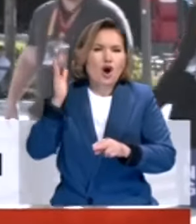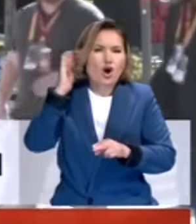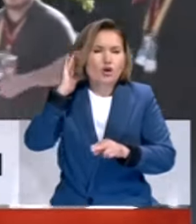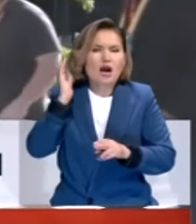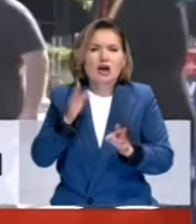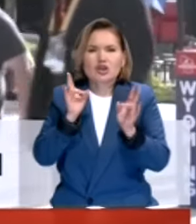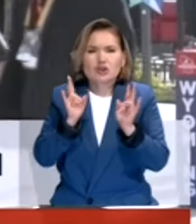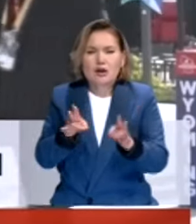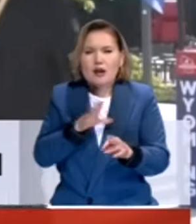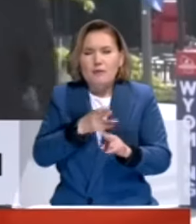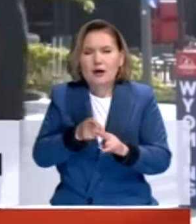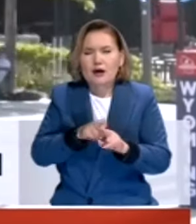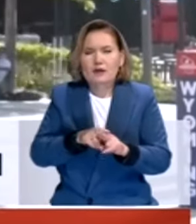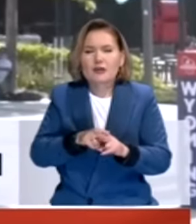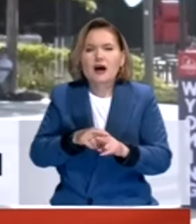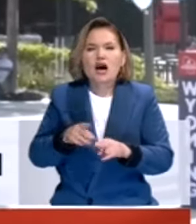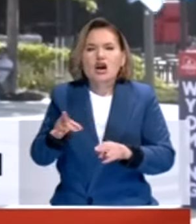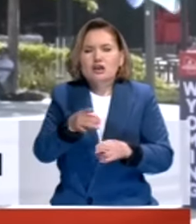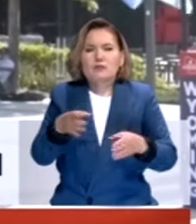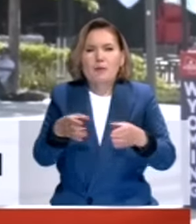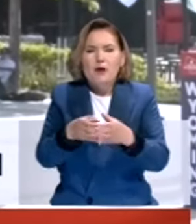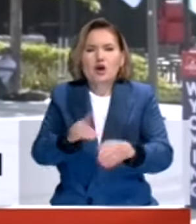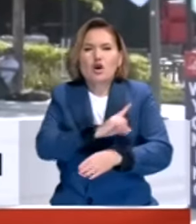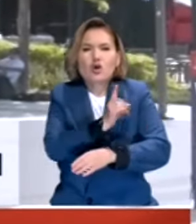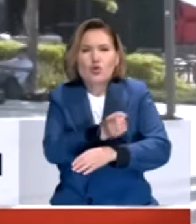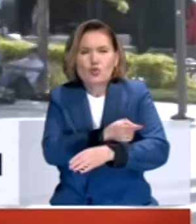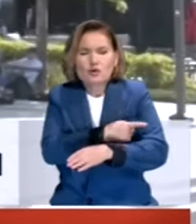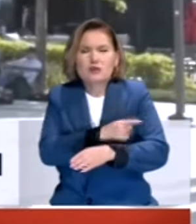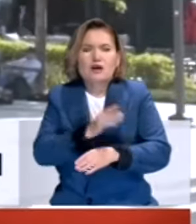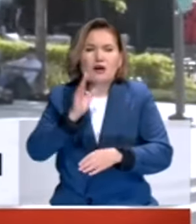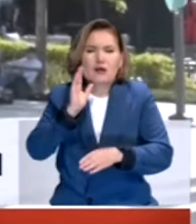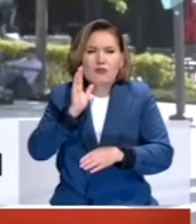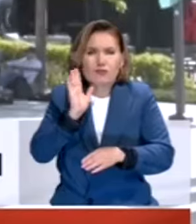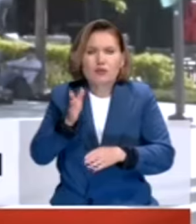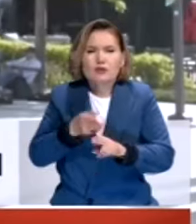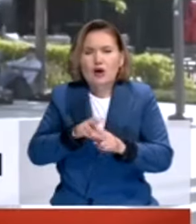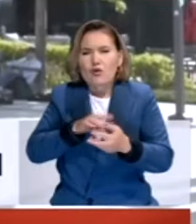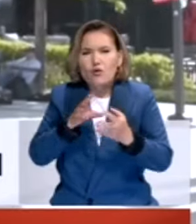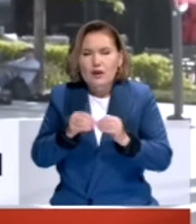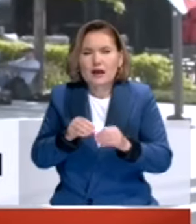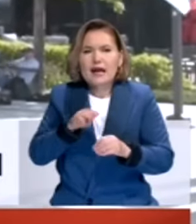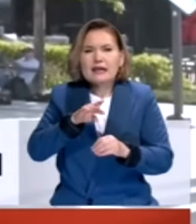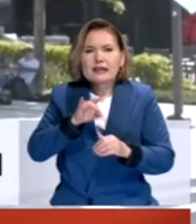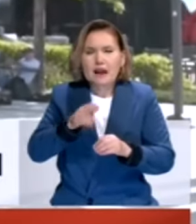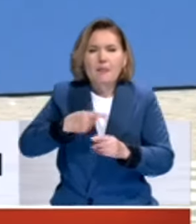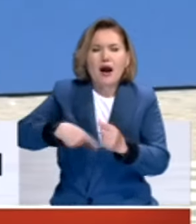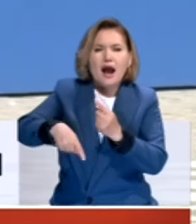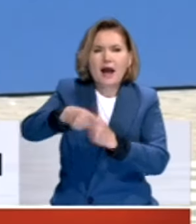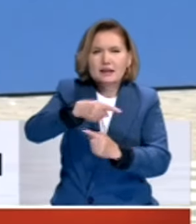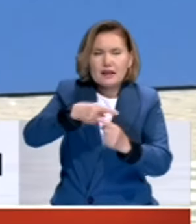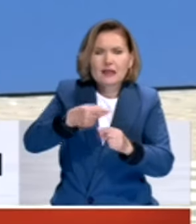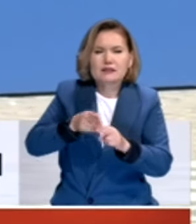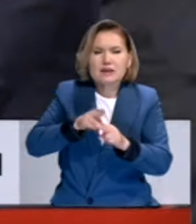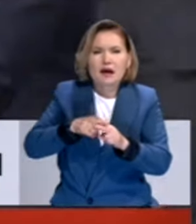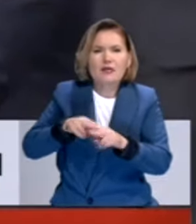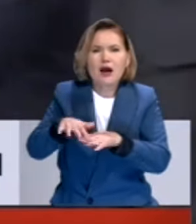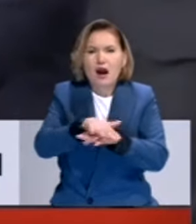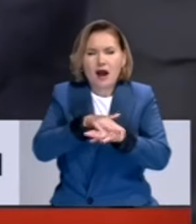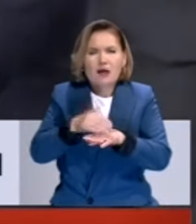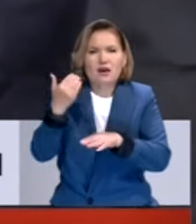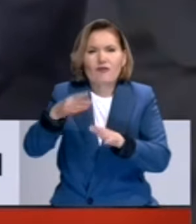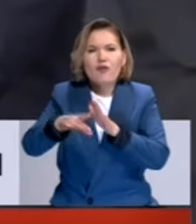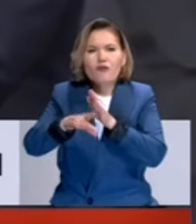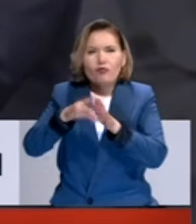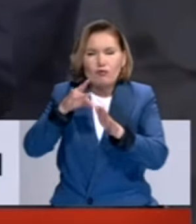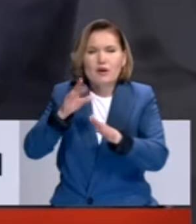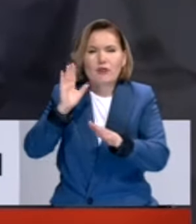нығайтты. Партияның ауызбірлігі күшейді. Біз осы үміткерді сайлаймыз деген ұйғарымға келдік. Трамптың айналасына топтасамыз енді. Трамп